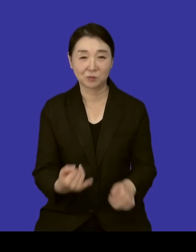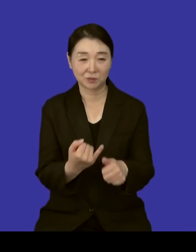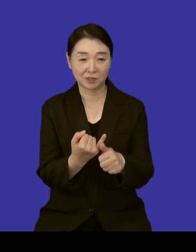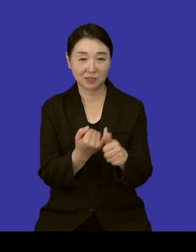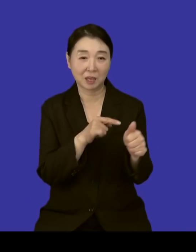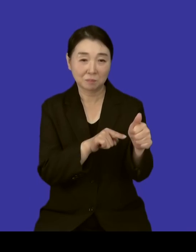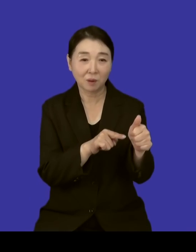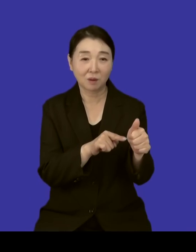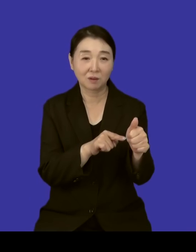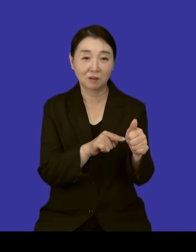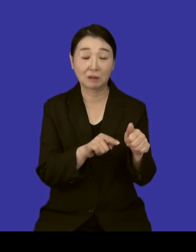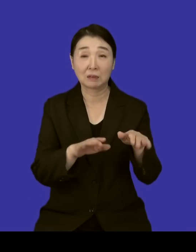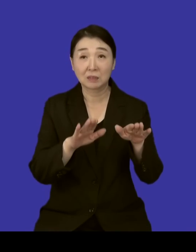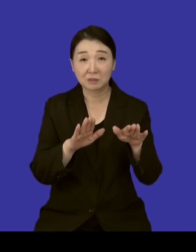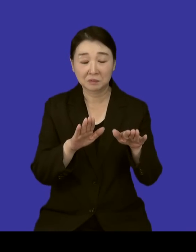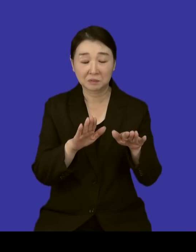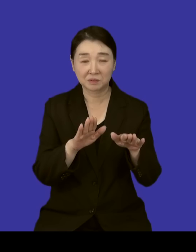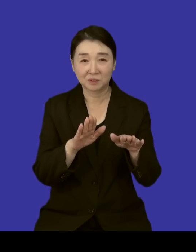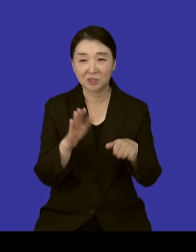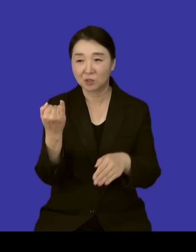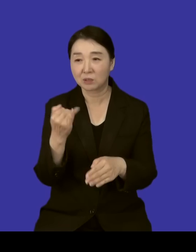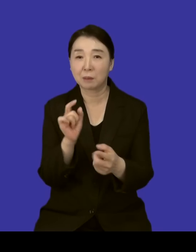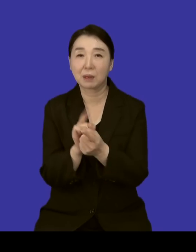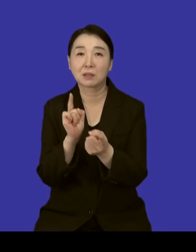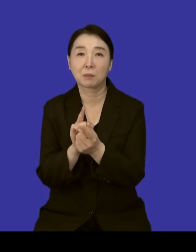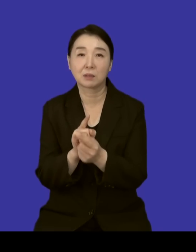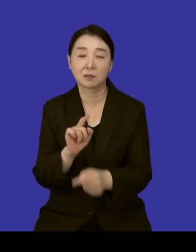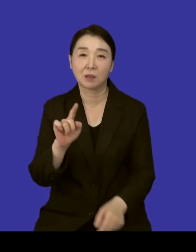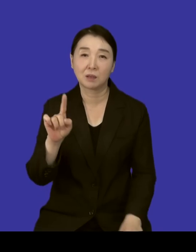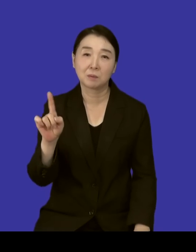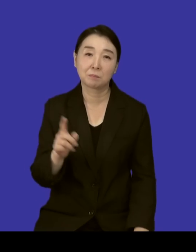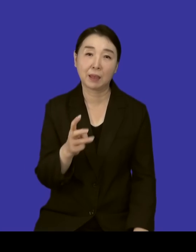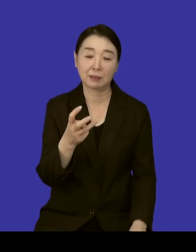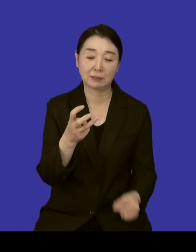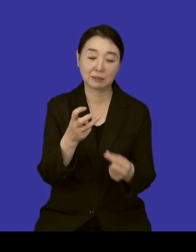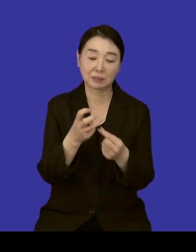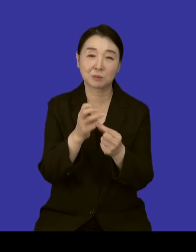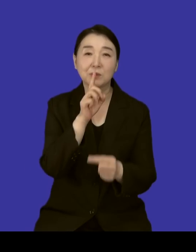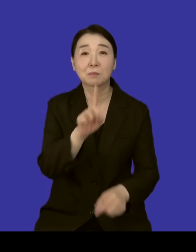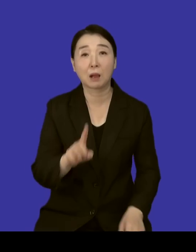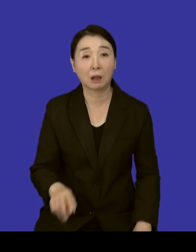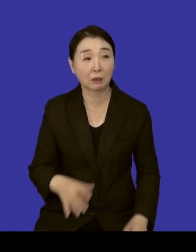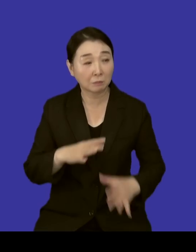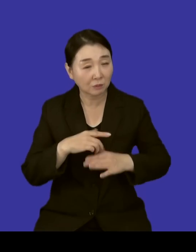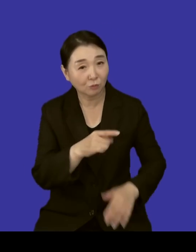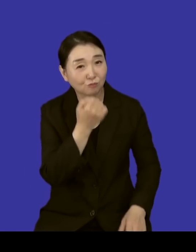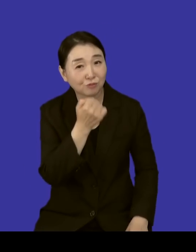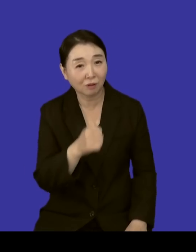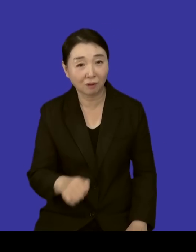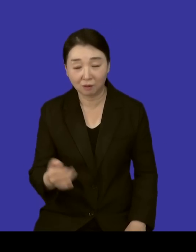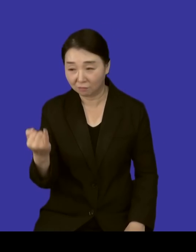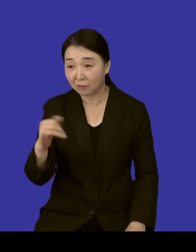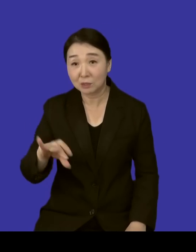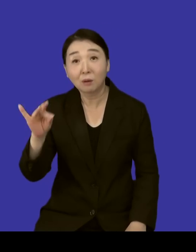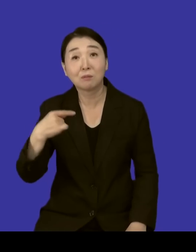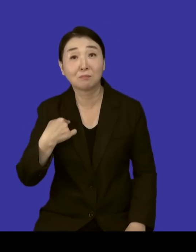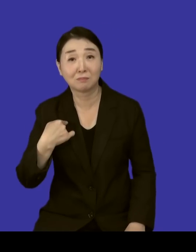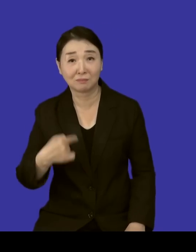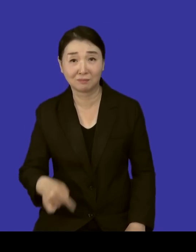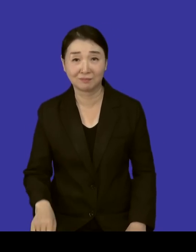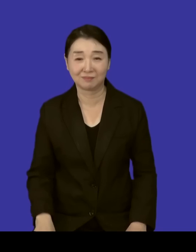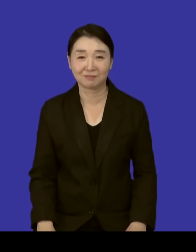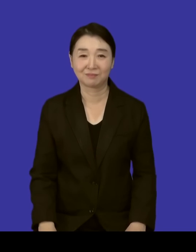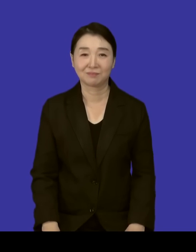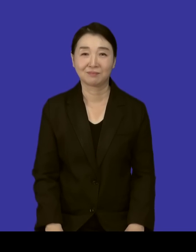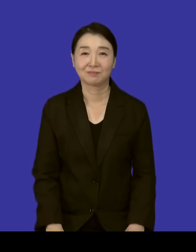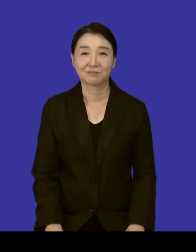그게 130번째 보는 선이었대요. 정말 웃겨요, 진짜. 까다로우셨고. 목사님은 첫 네, 남편인데. 네, 그렇죠.